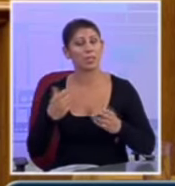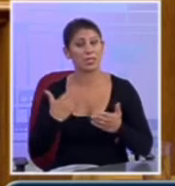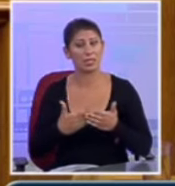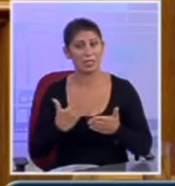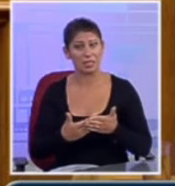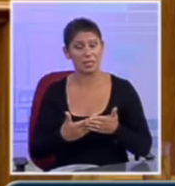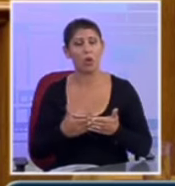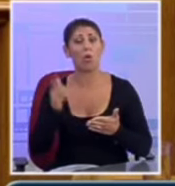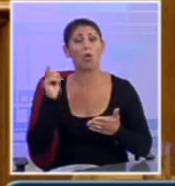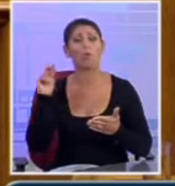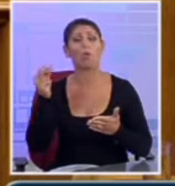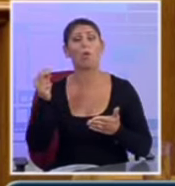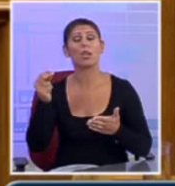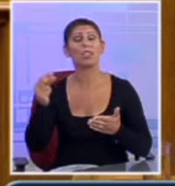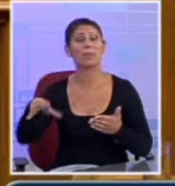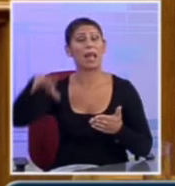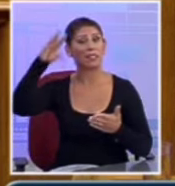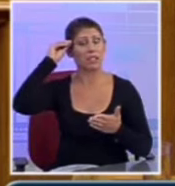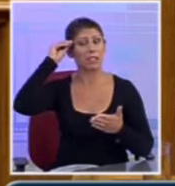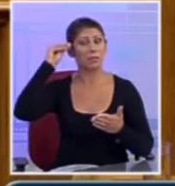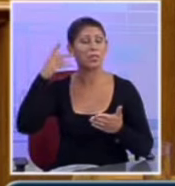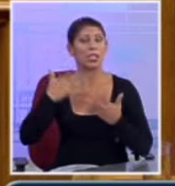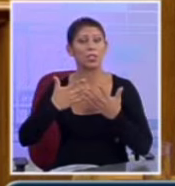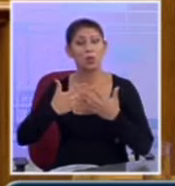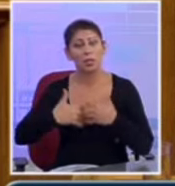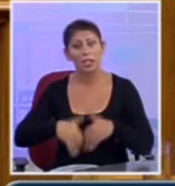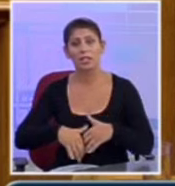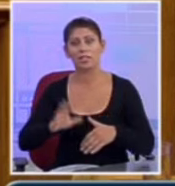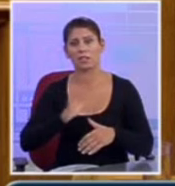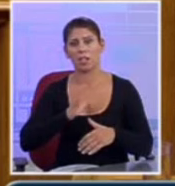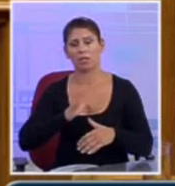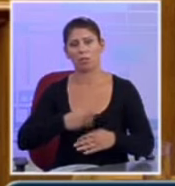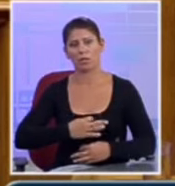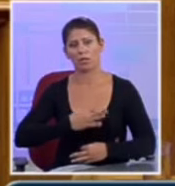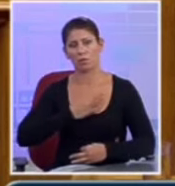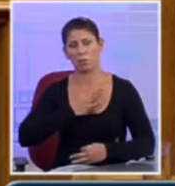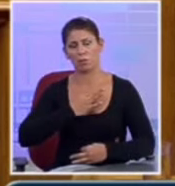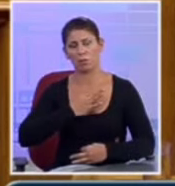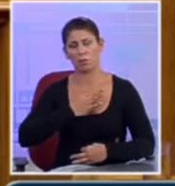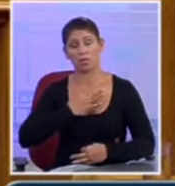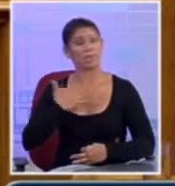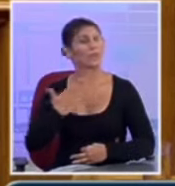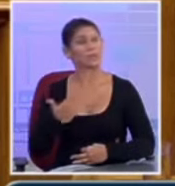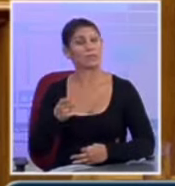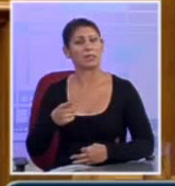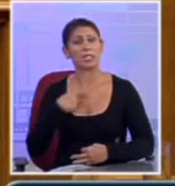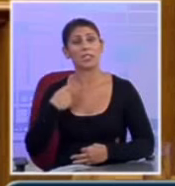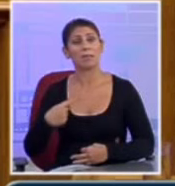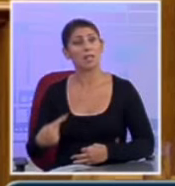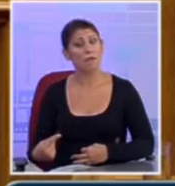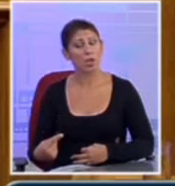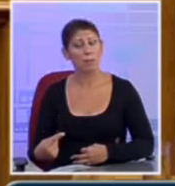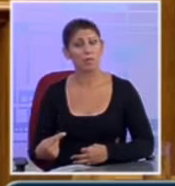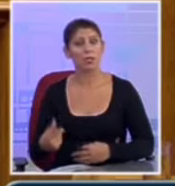στοιχείο πολιτισμικής αντίληψης και λειτουργίας της ανθρώπινης αξιοπρέπειας. Είναι η συμπεριφορά